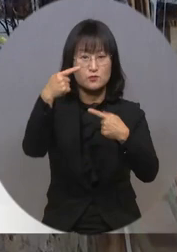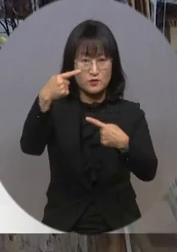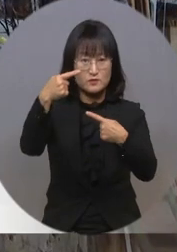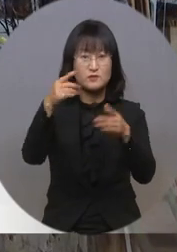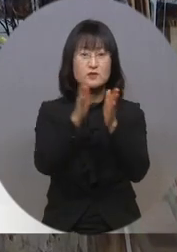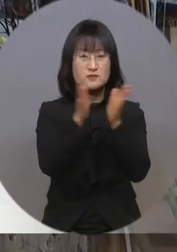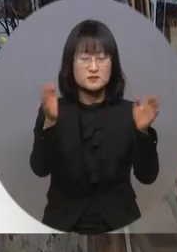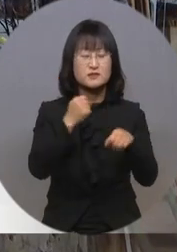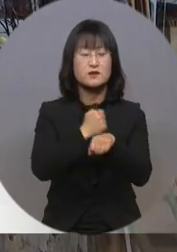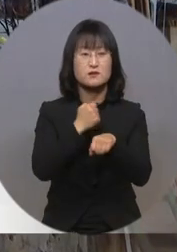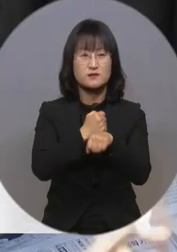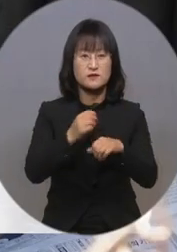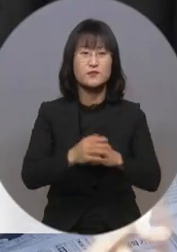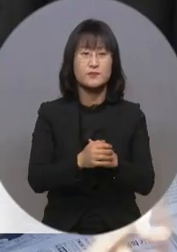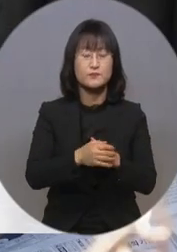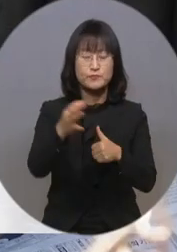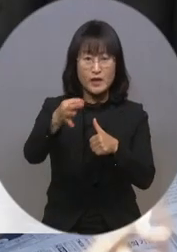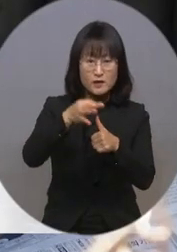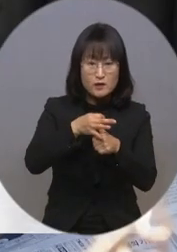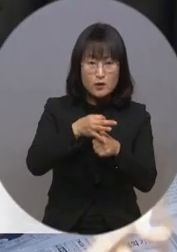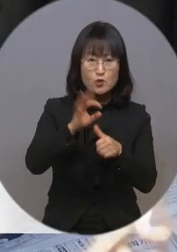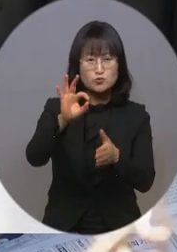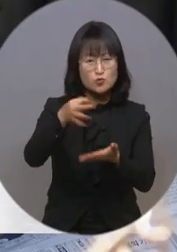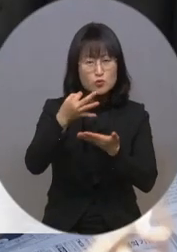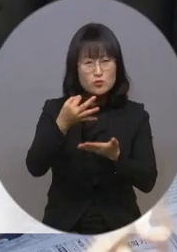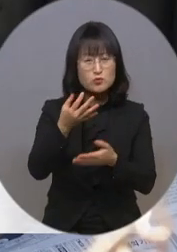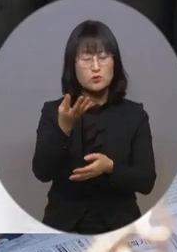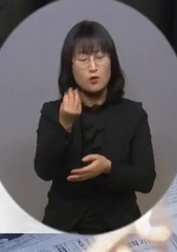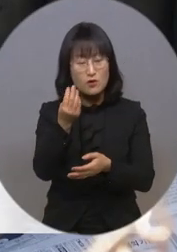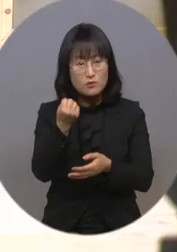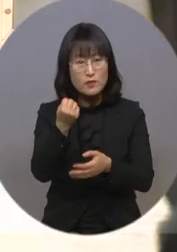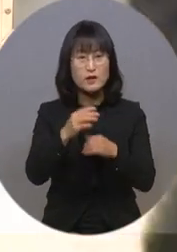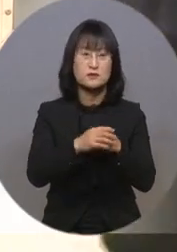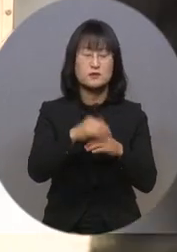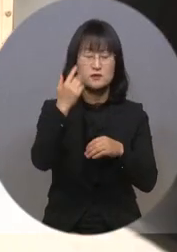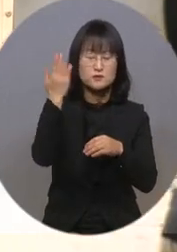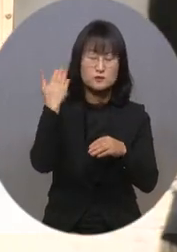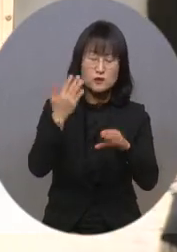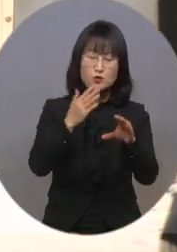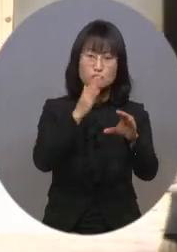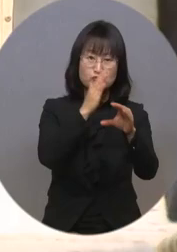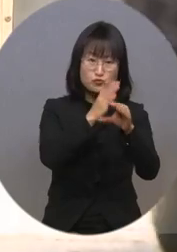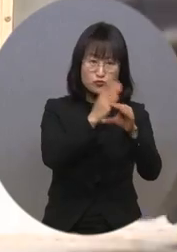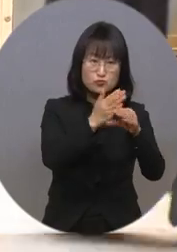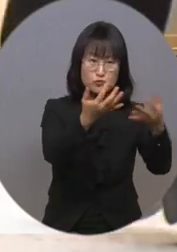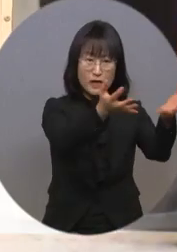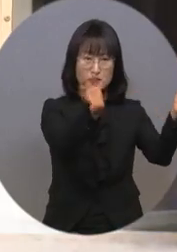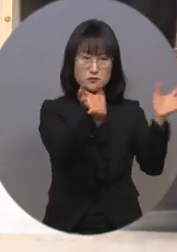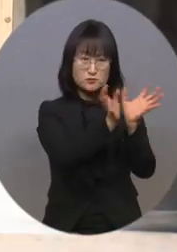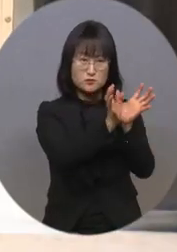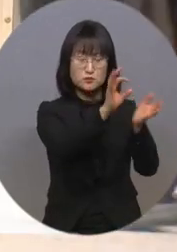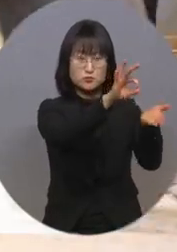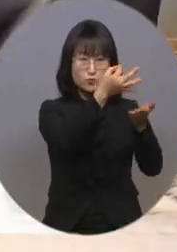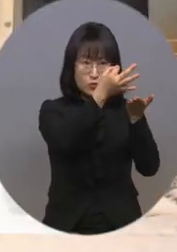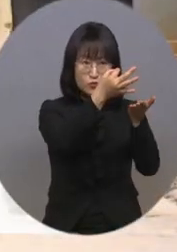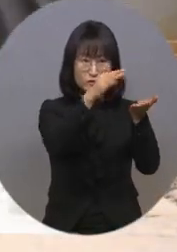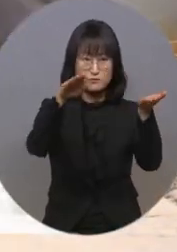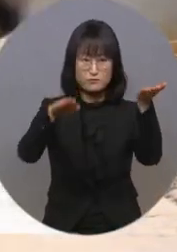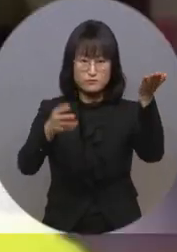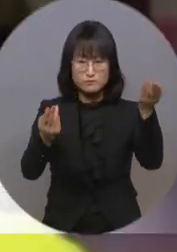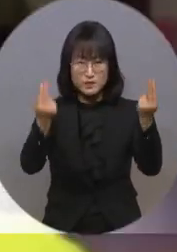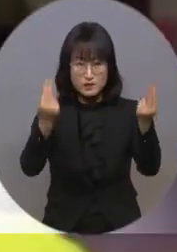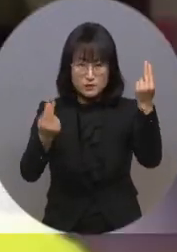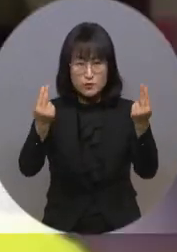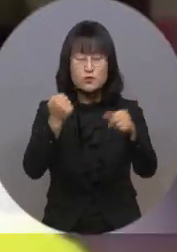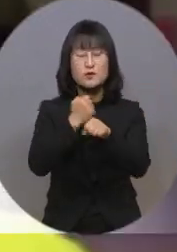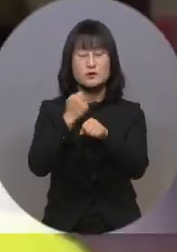기초생활보장제도에서는 가구의 소득 인정에게 기존 종이소득의 일정 비율 이하일 경우 수급자로 선정합니다